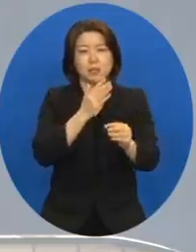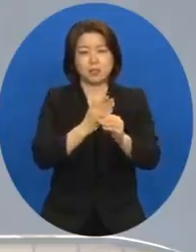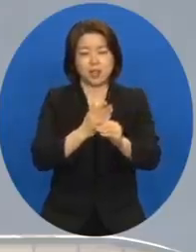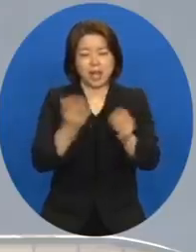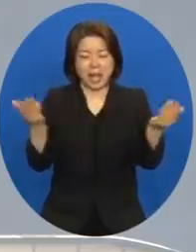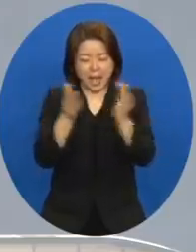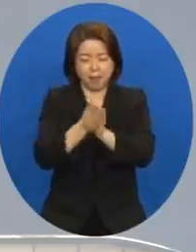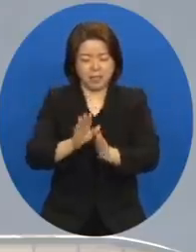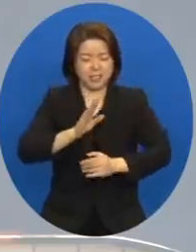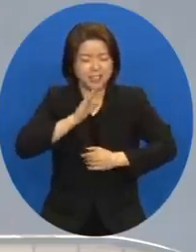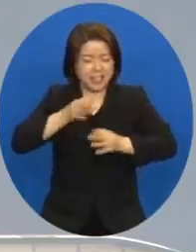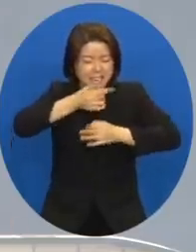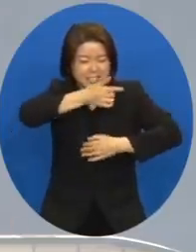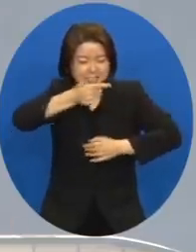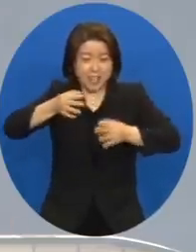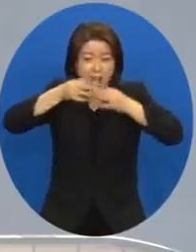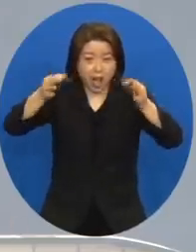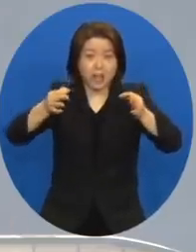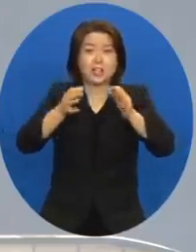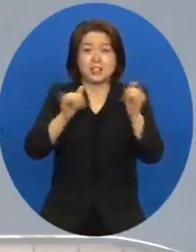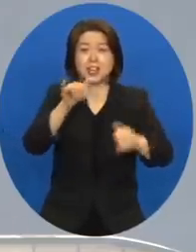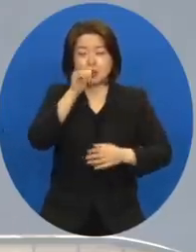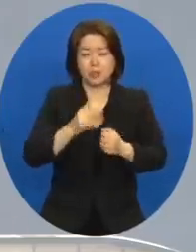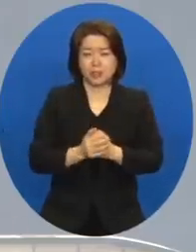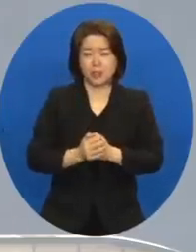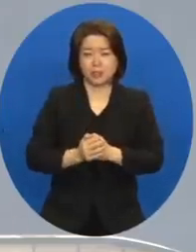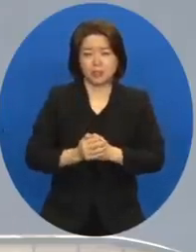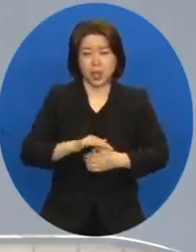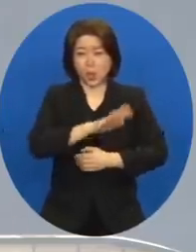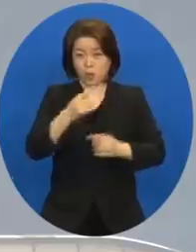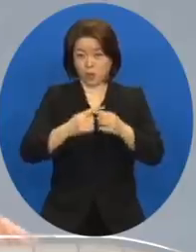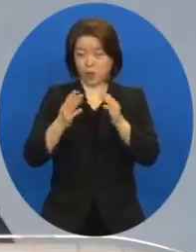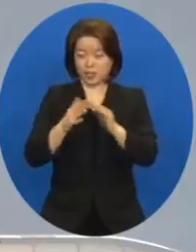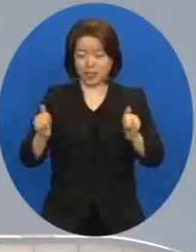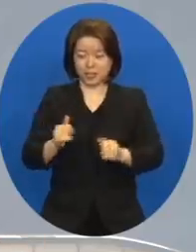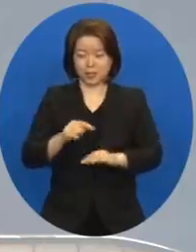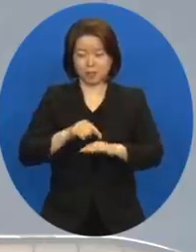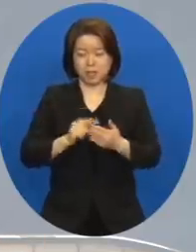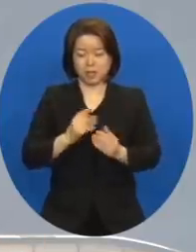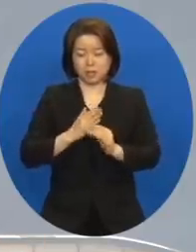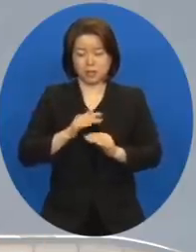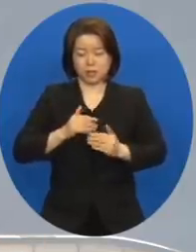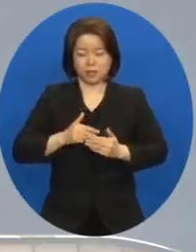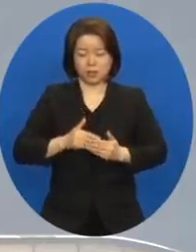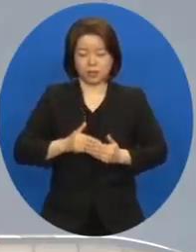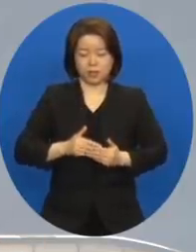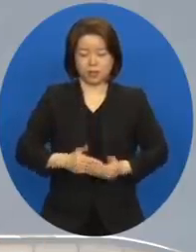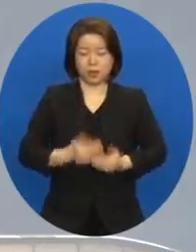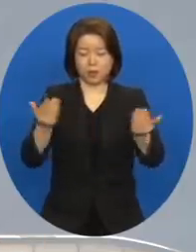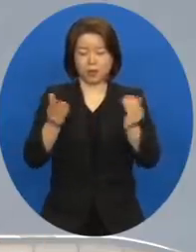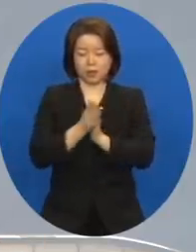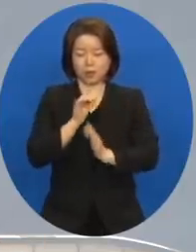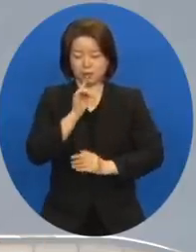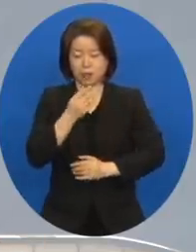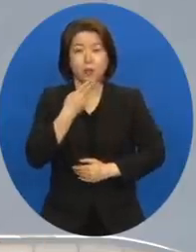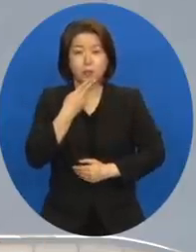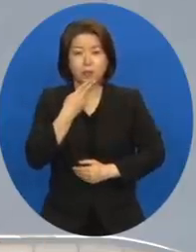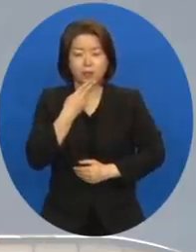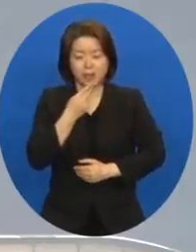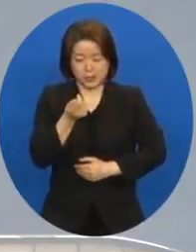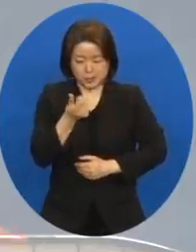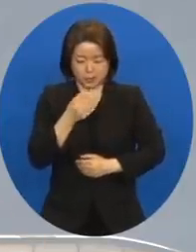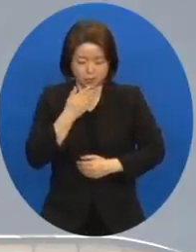겠어요 사실 우리 교우들은 중심이 깊어서 아멘을 거의 않았어요 해도 아주 조그맣게 야